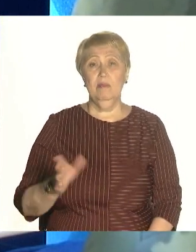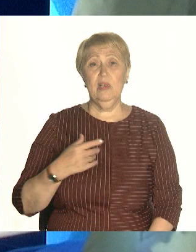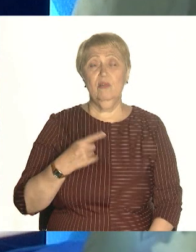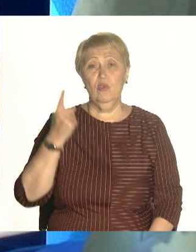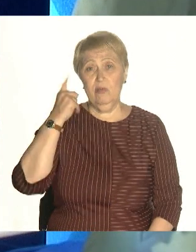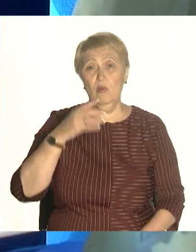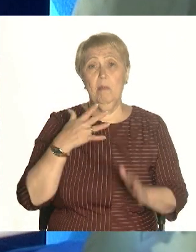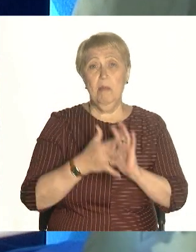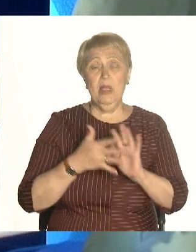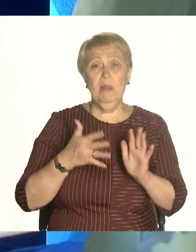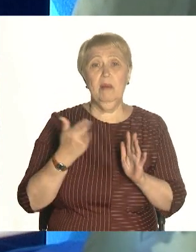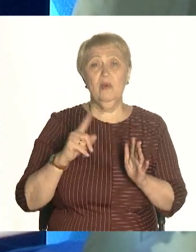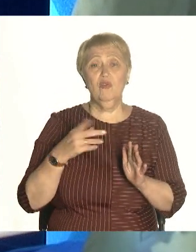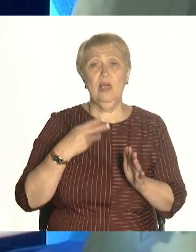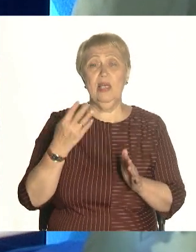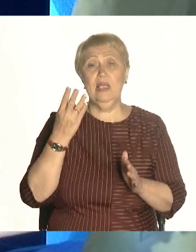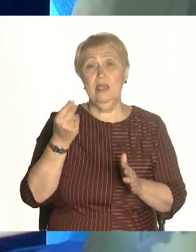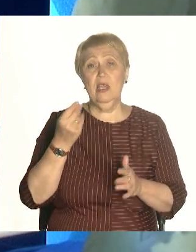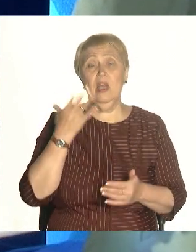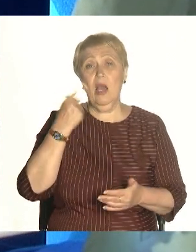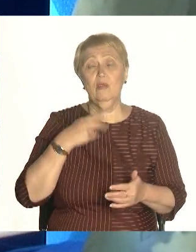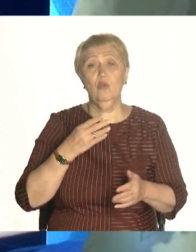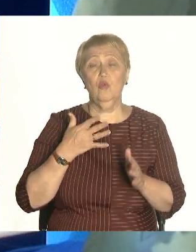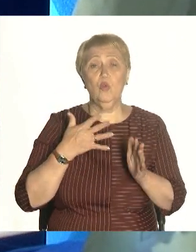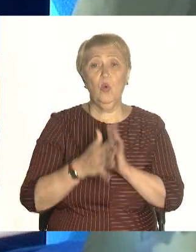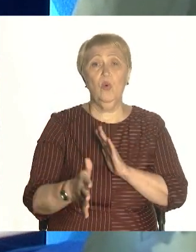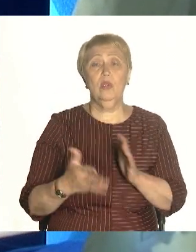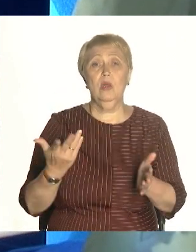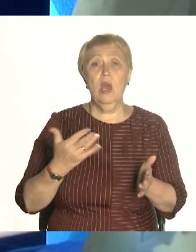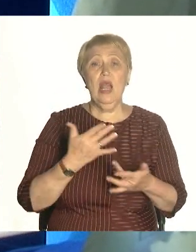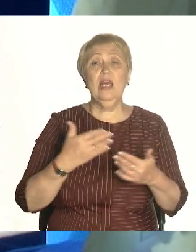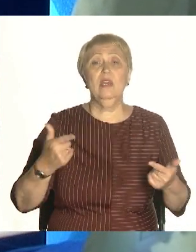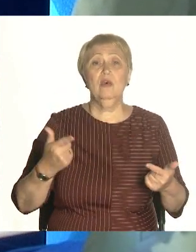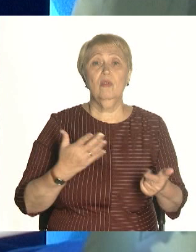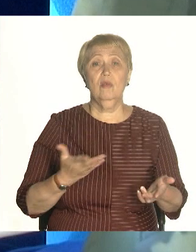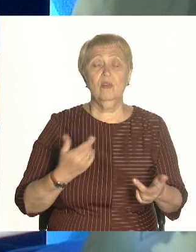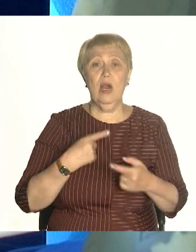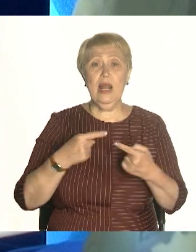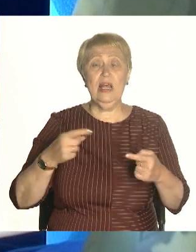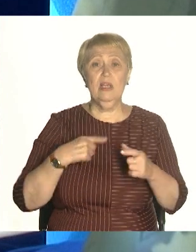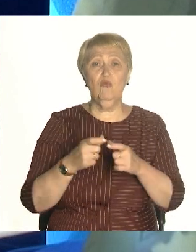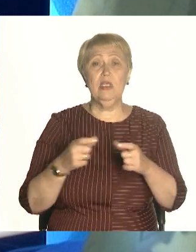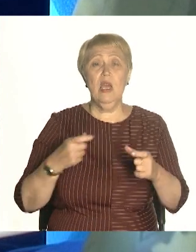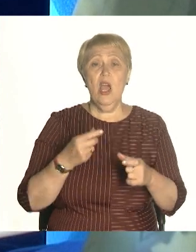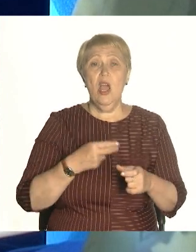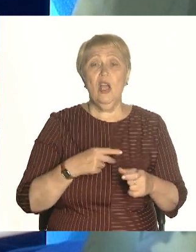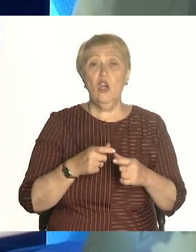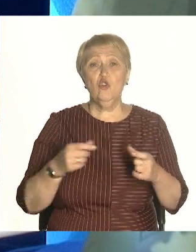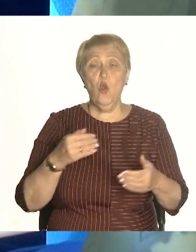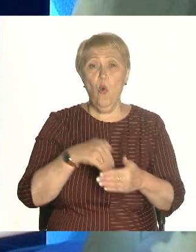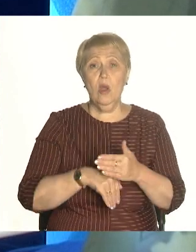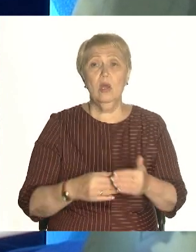когда деньги у нас уходят, а зачастую они уходят на какие-то там киви-кошельки, либо номера телефонов, которые